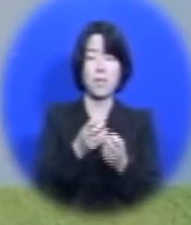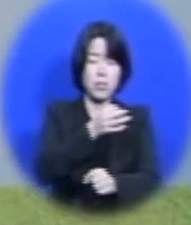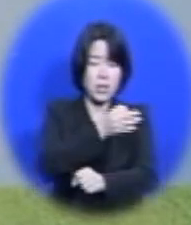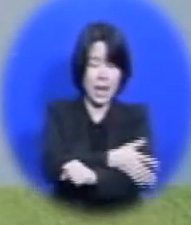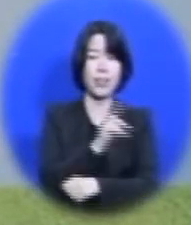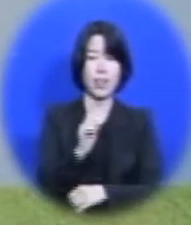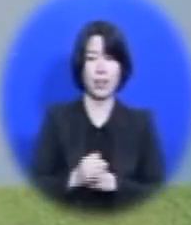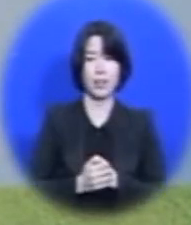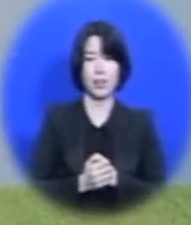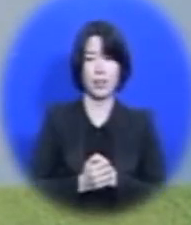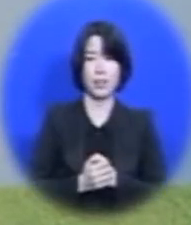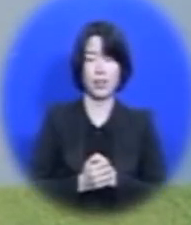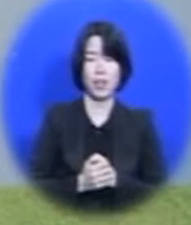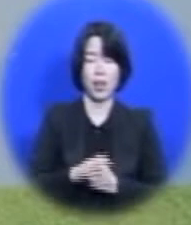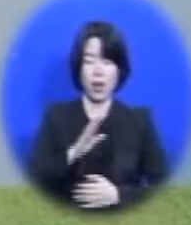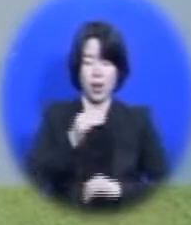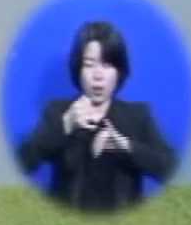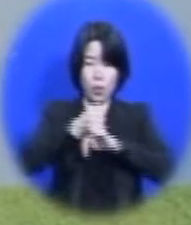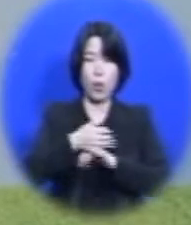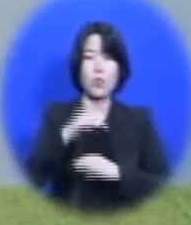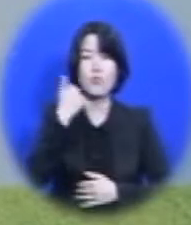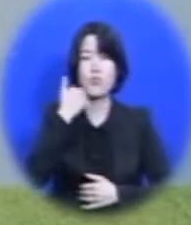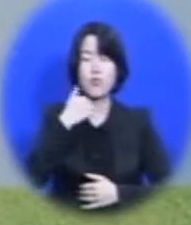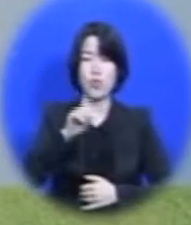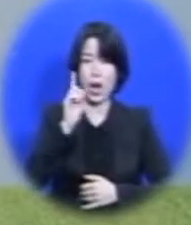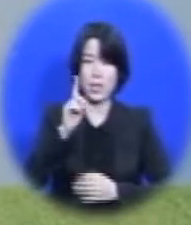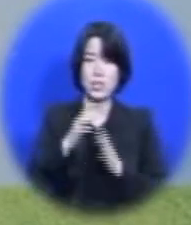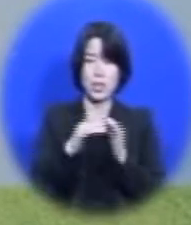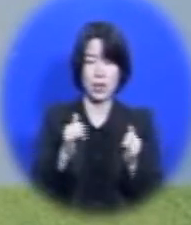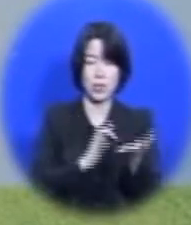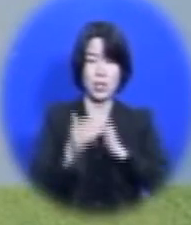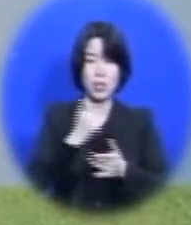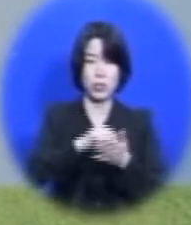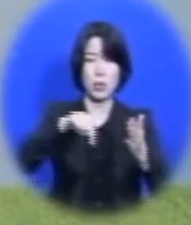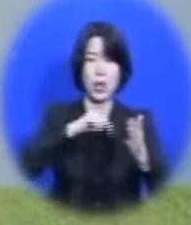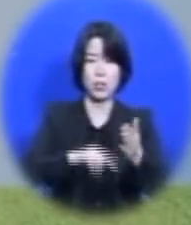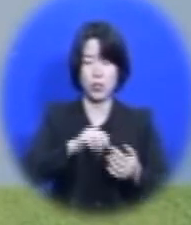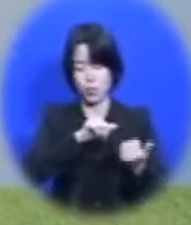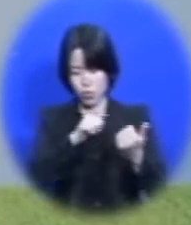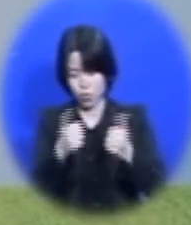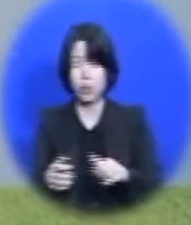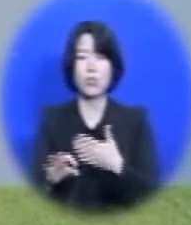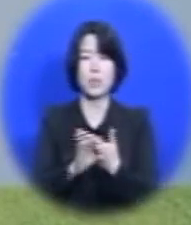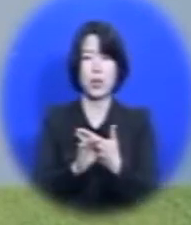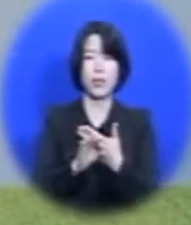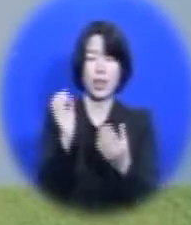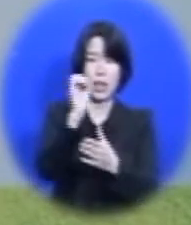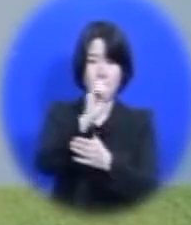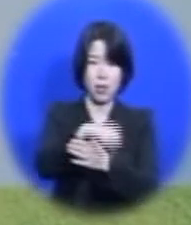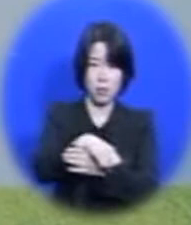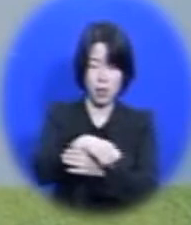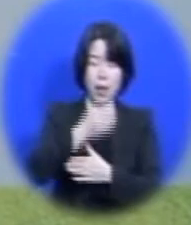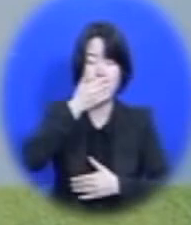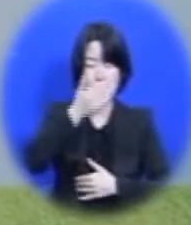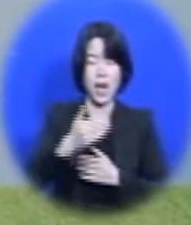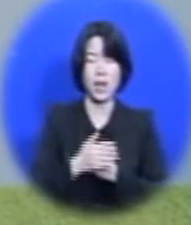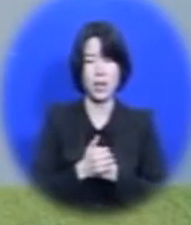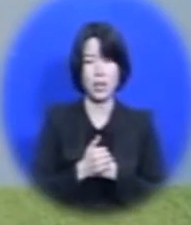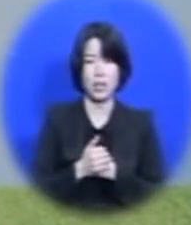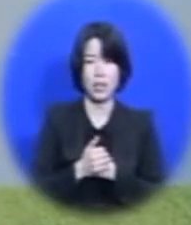간단합니다. 반드시 누구 한 사람이 예수님 안에서 죽으면 열매가 맺어지게 되는